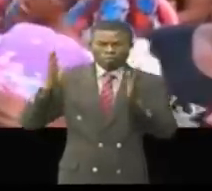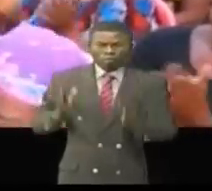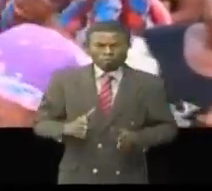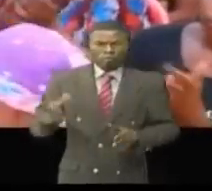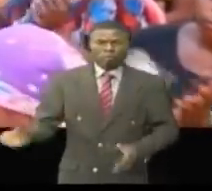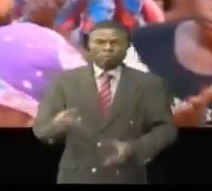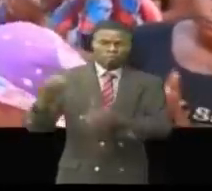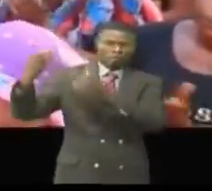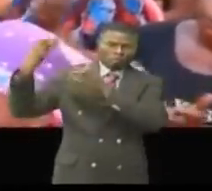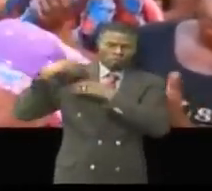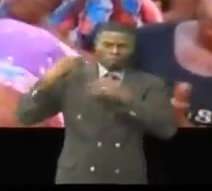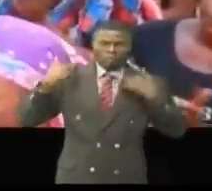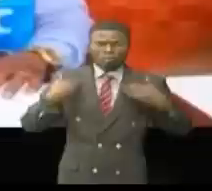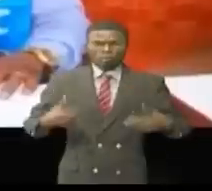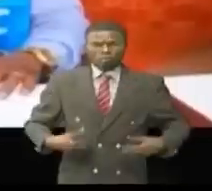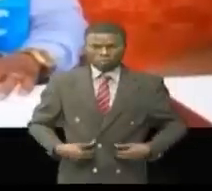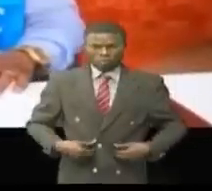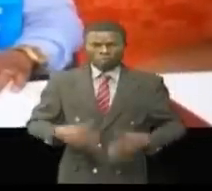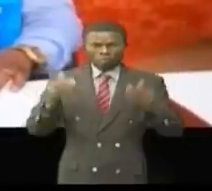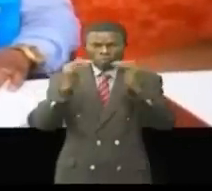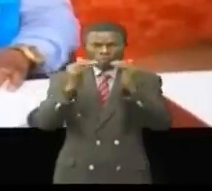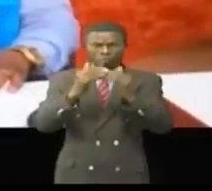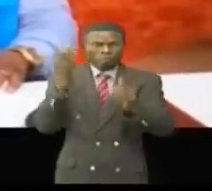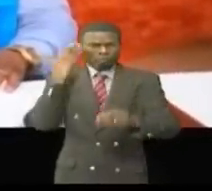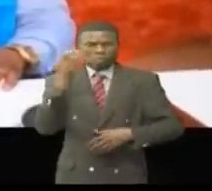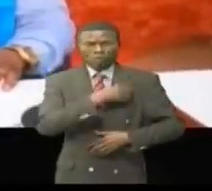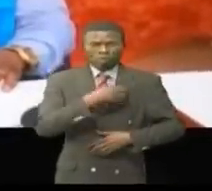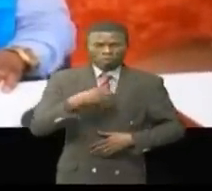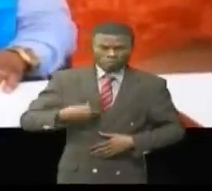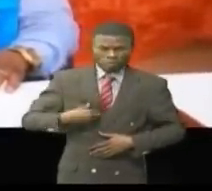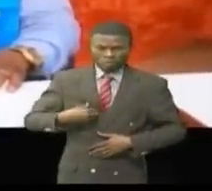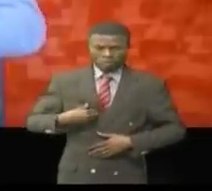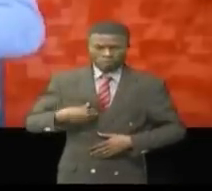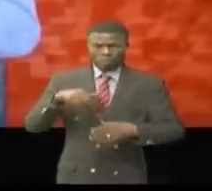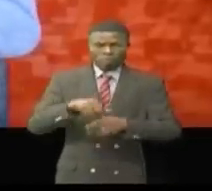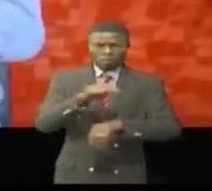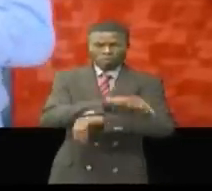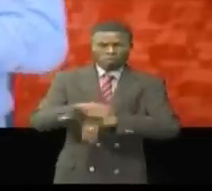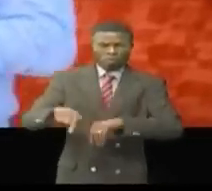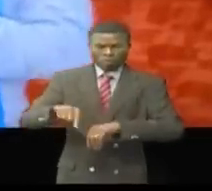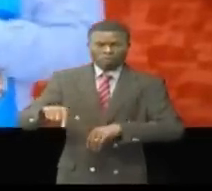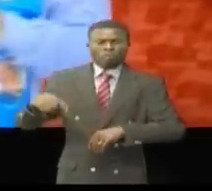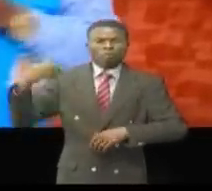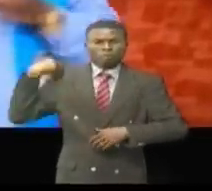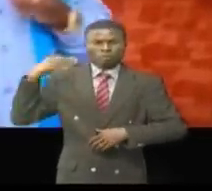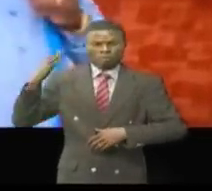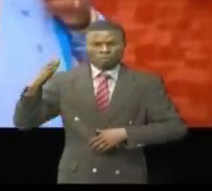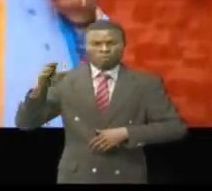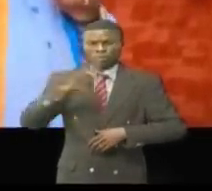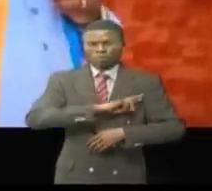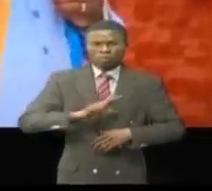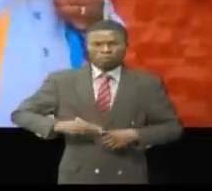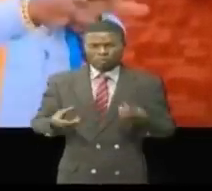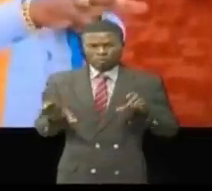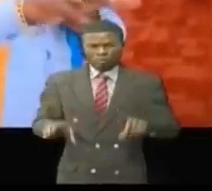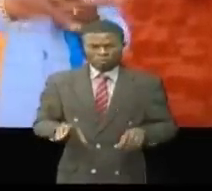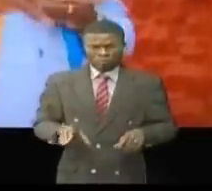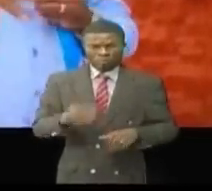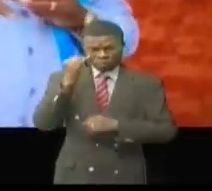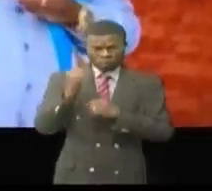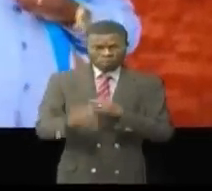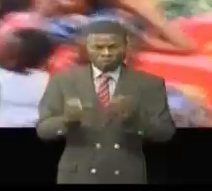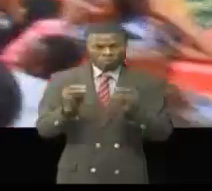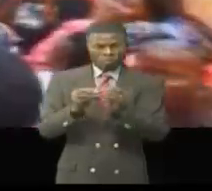en charge sanitaire, la parité entre hommes et femmes dans les institutions de la République démocratique du Congo. À la fin de